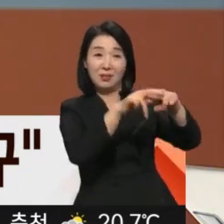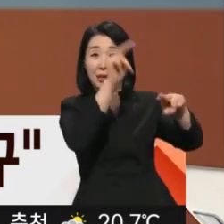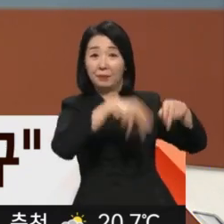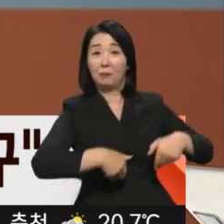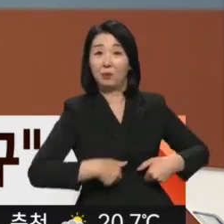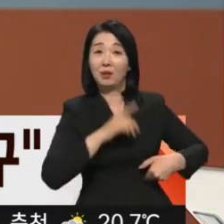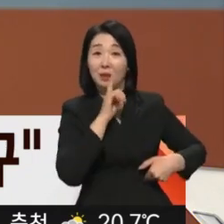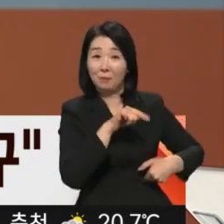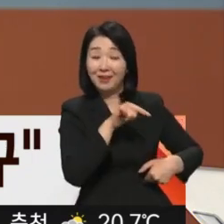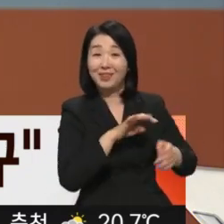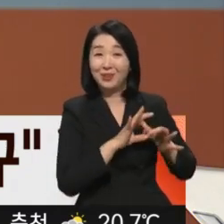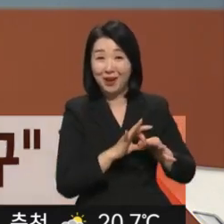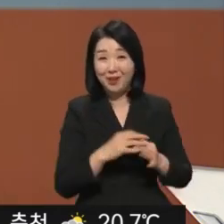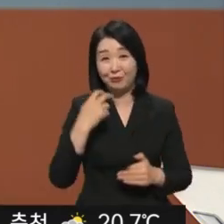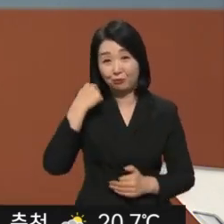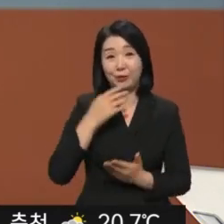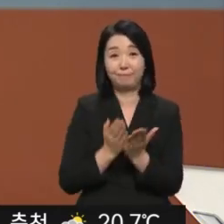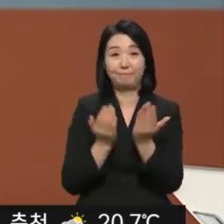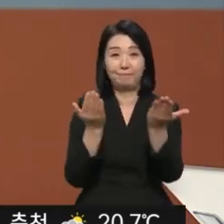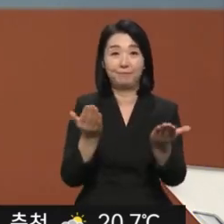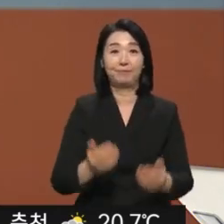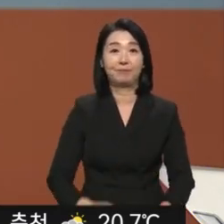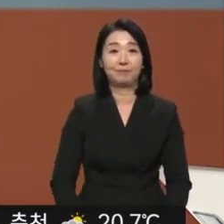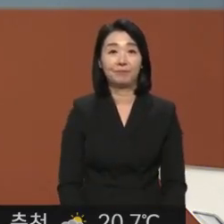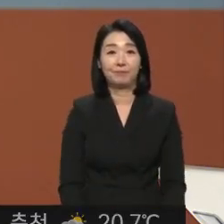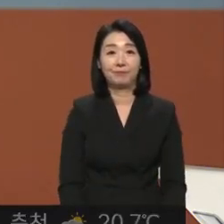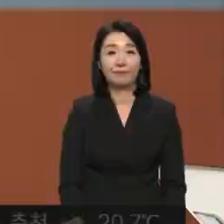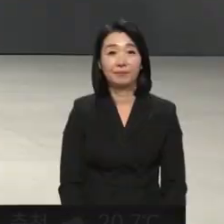나왔는데요. 관련 내용을 유한울 체커가 정리했습니다.